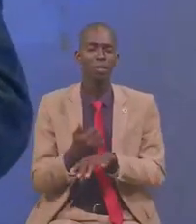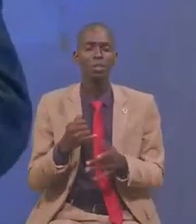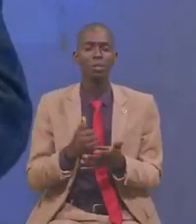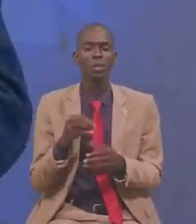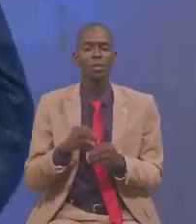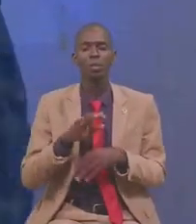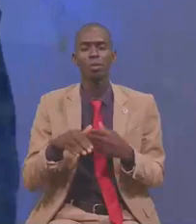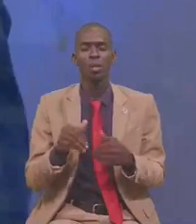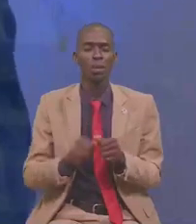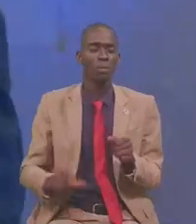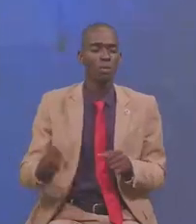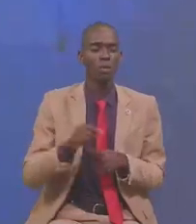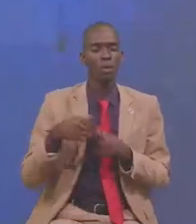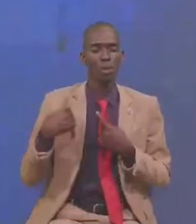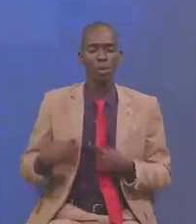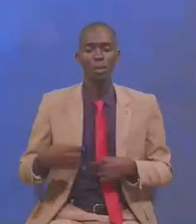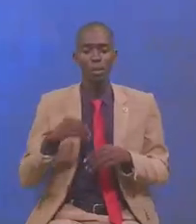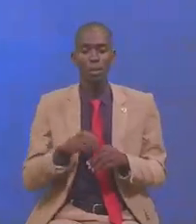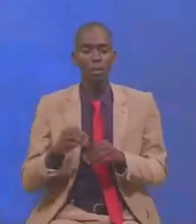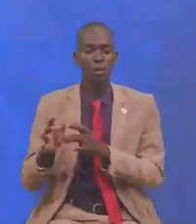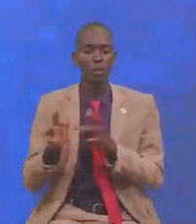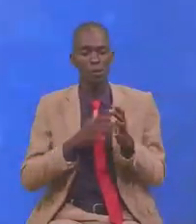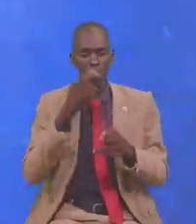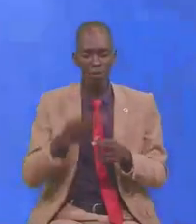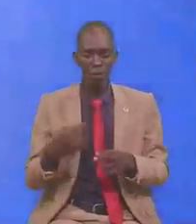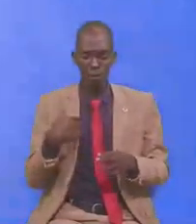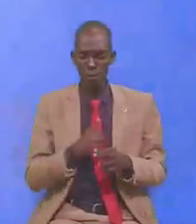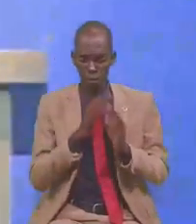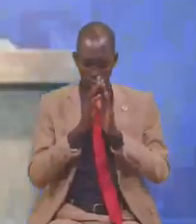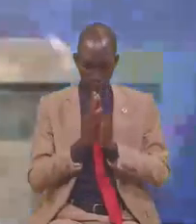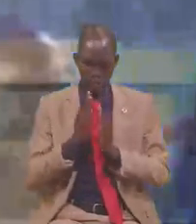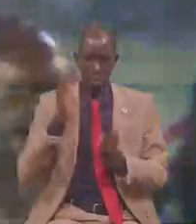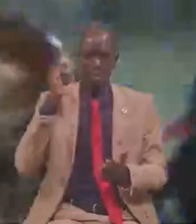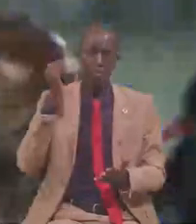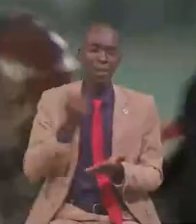vie. Au nom de Jésus, nous prions.